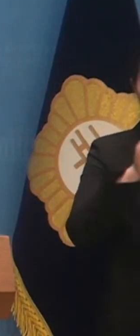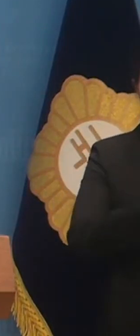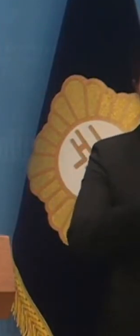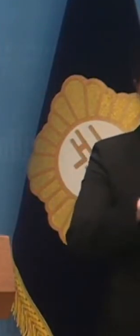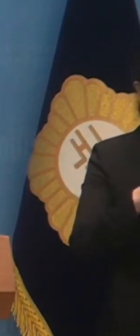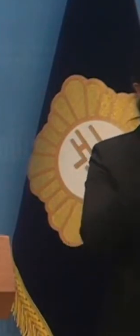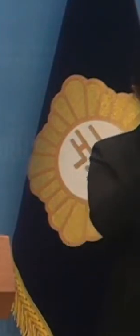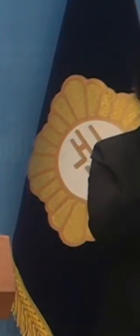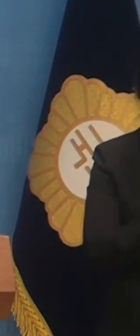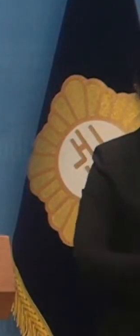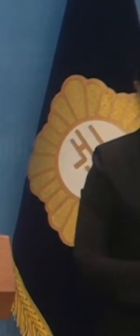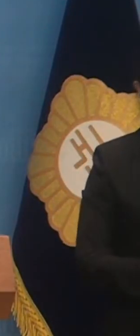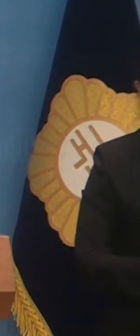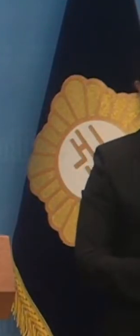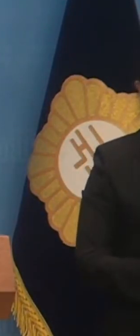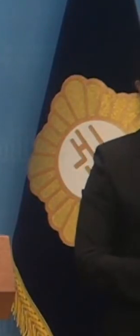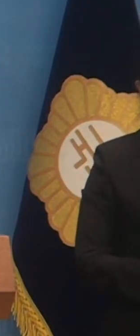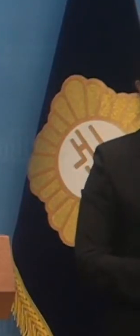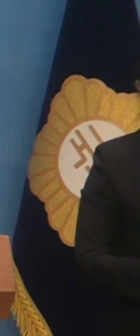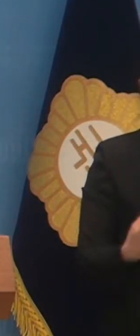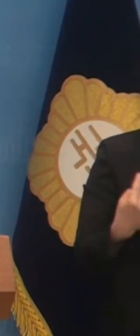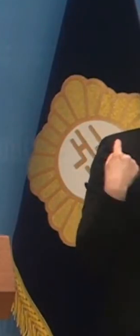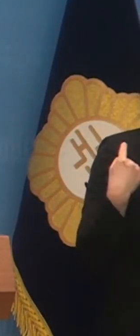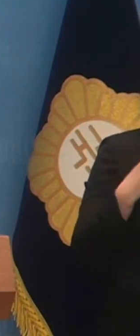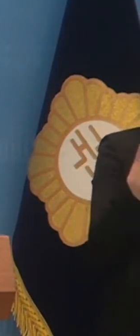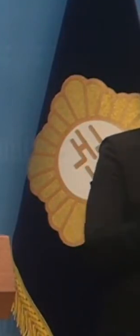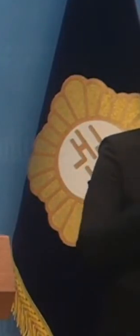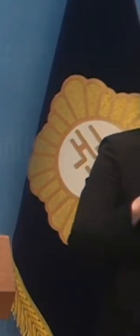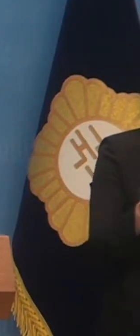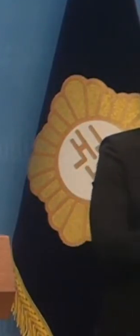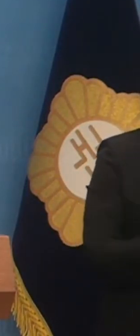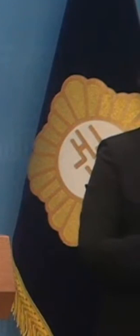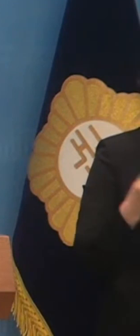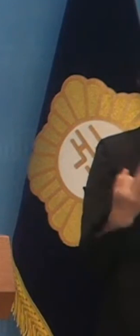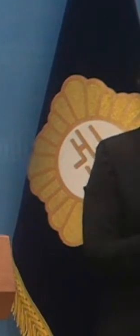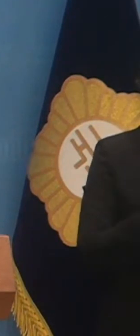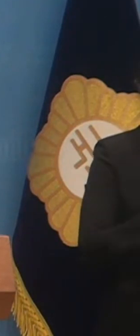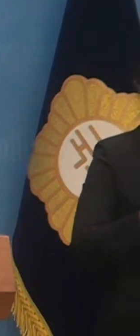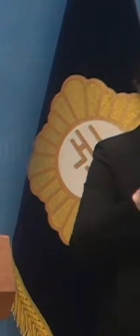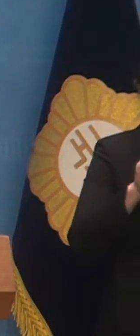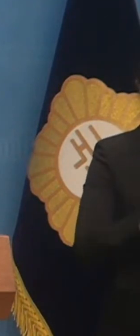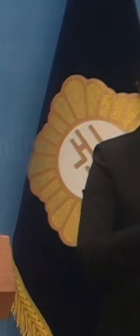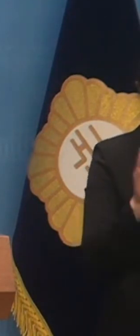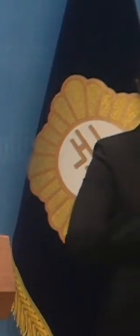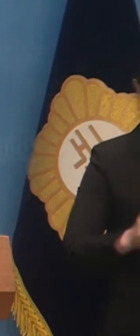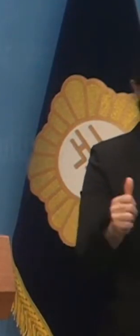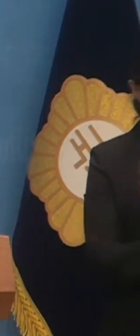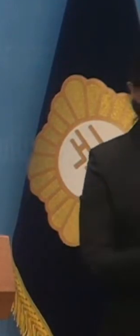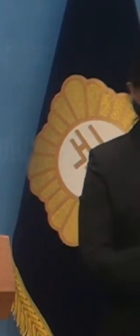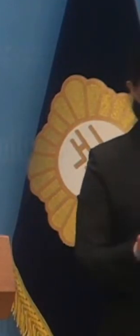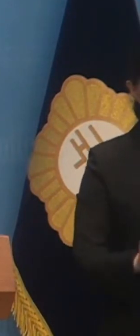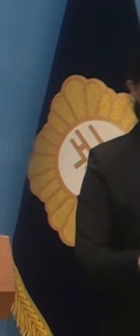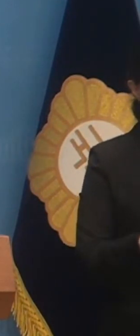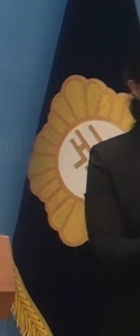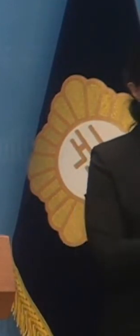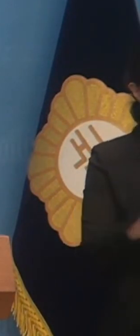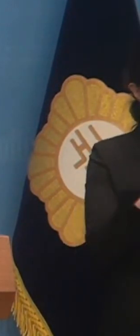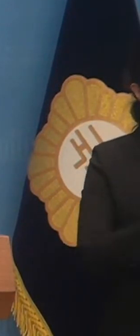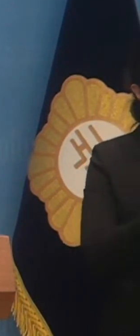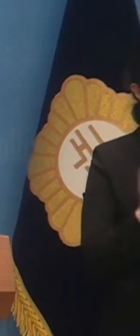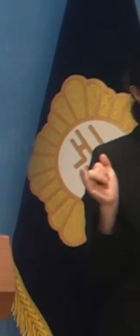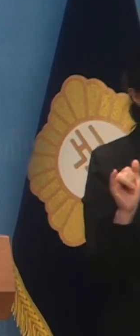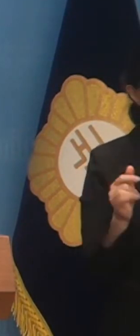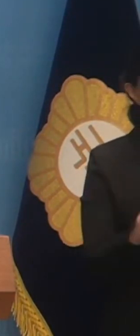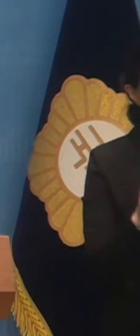수 없습니다. 그나마 어제 열린 최저임금위원회에서 공익위원들이 도급제, 특수고용 노동자에